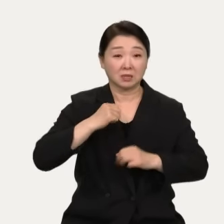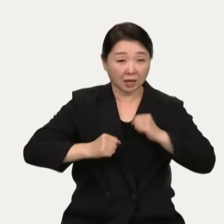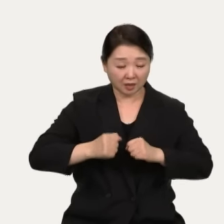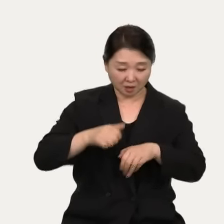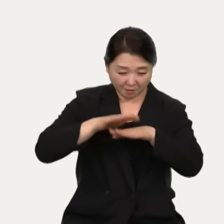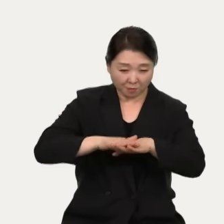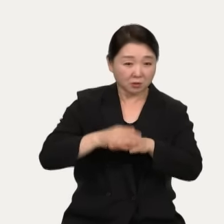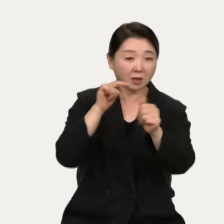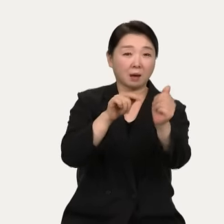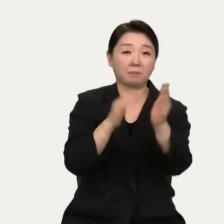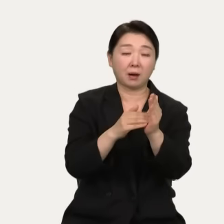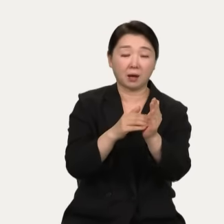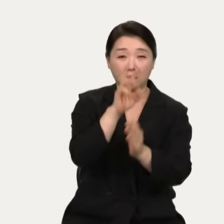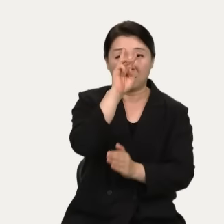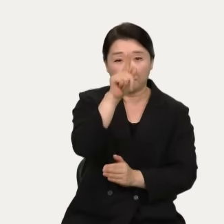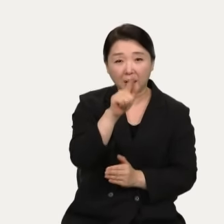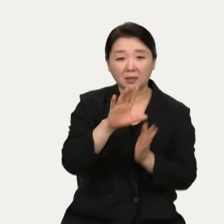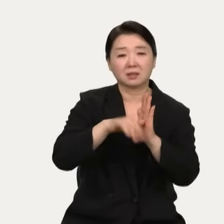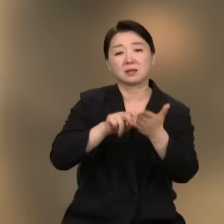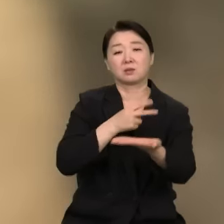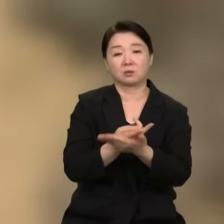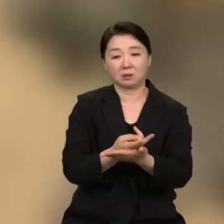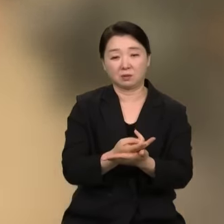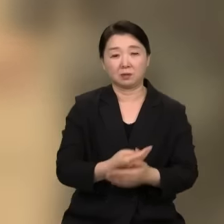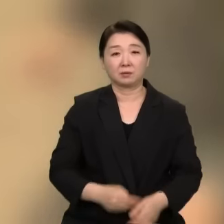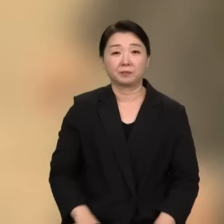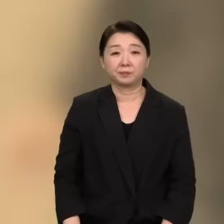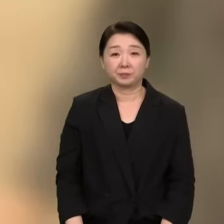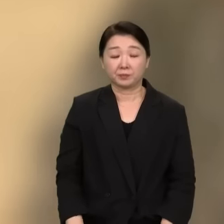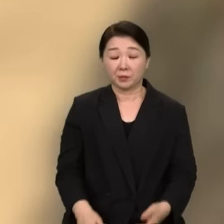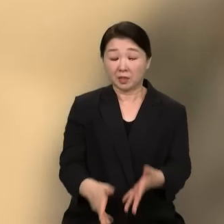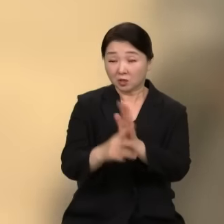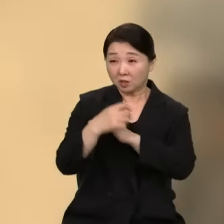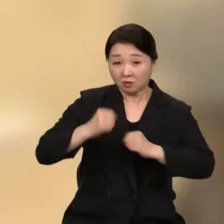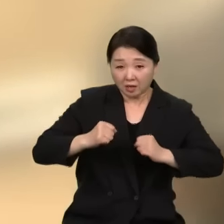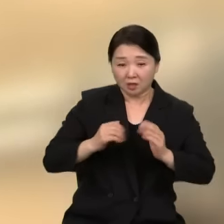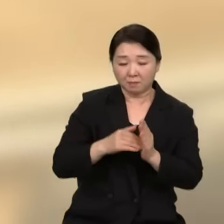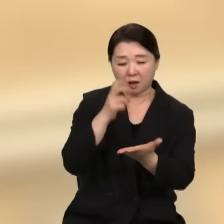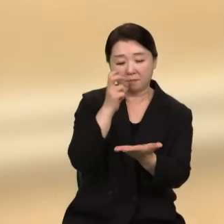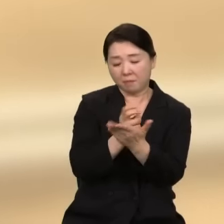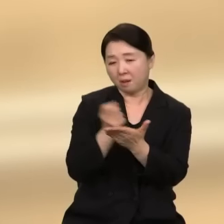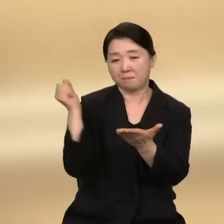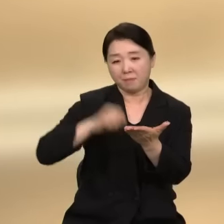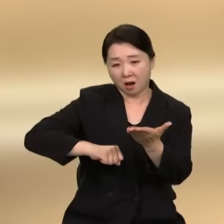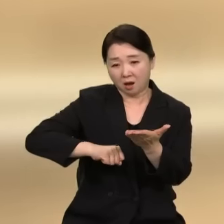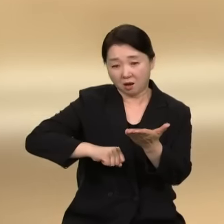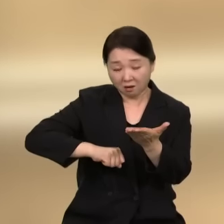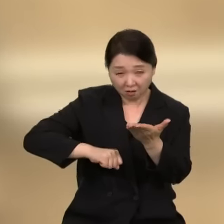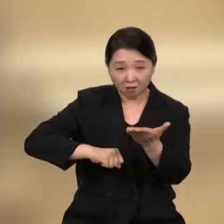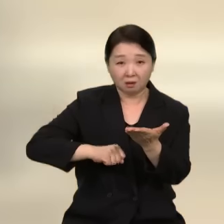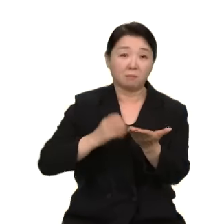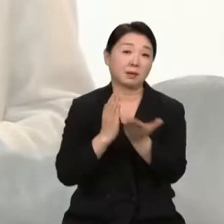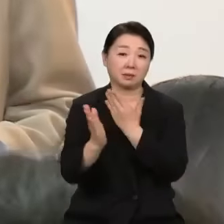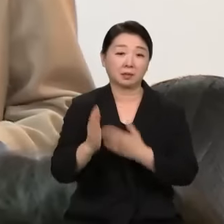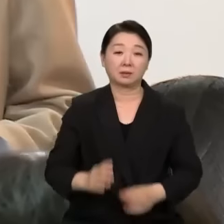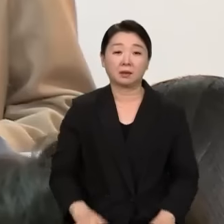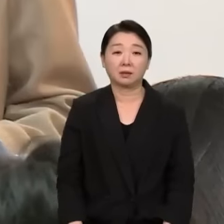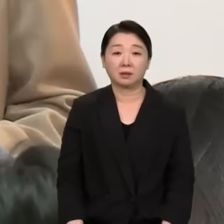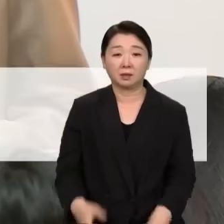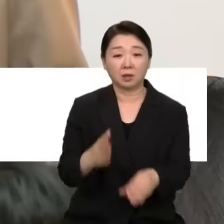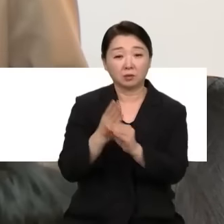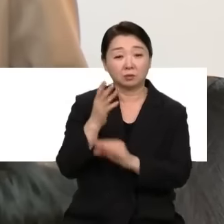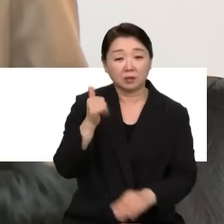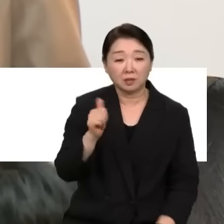시켰고 박 훈련병은 이때 쓰러졌습니다. 선착순 달리기는 규정에 어긋난 훈련이었습니다.